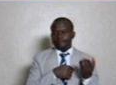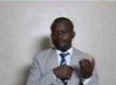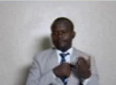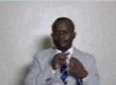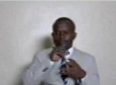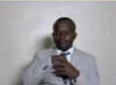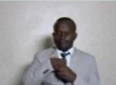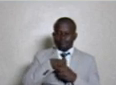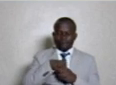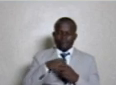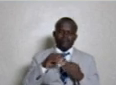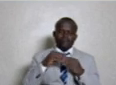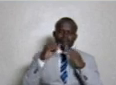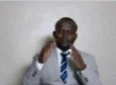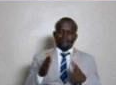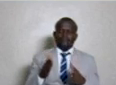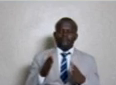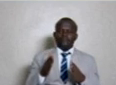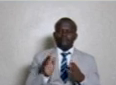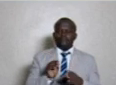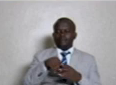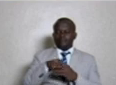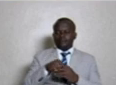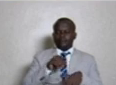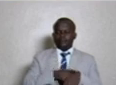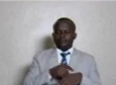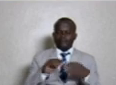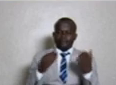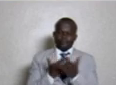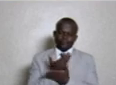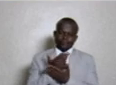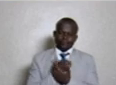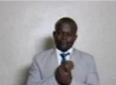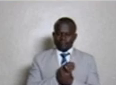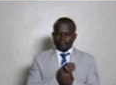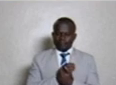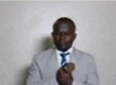harimo n'abayobozi bagiye muri imyanya mishya.